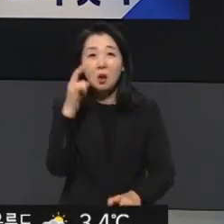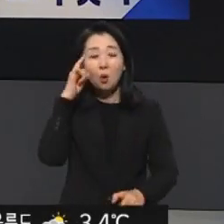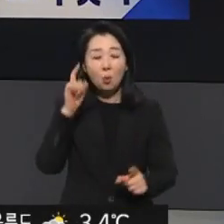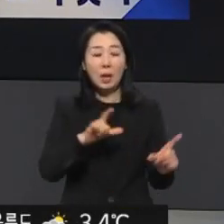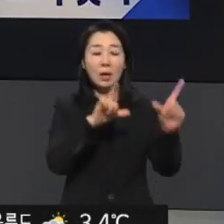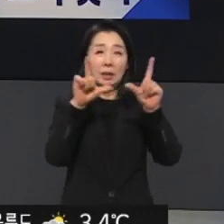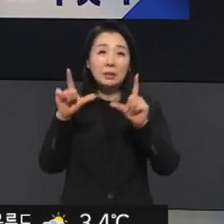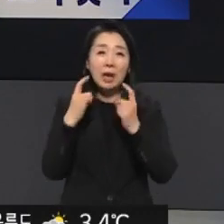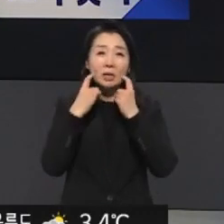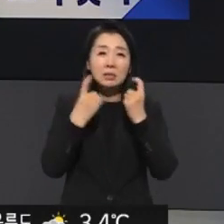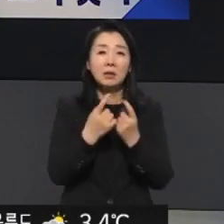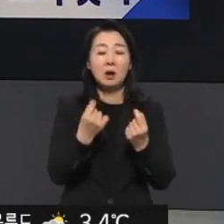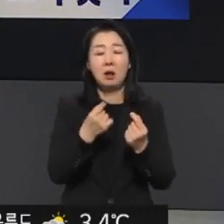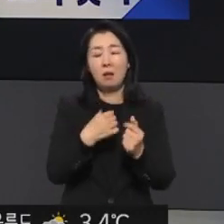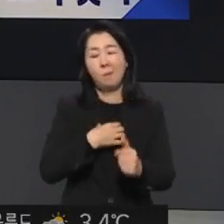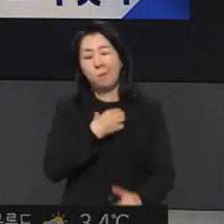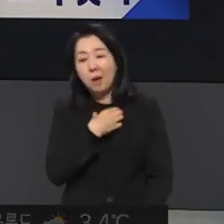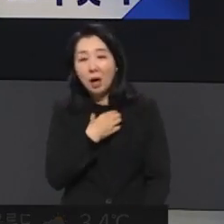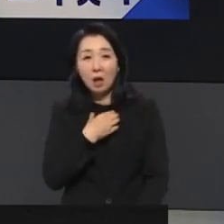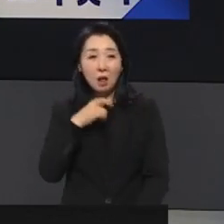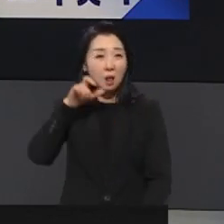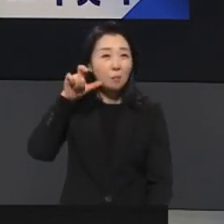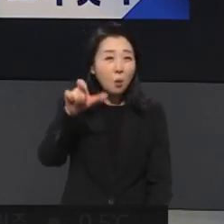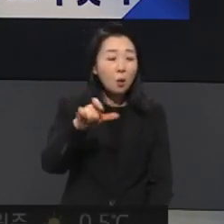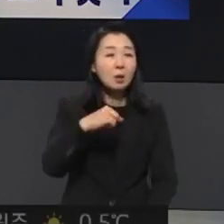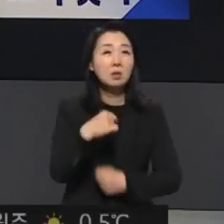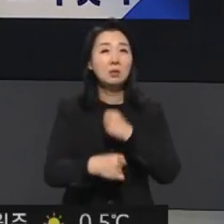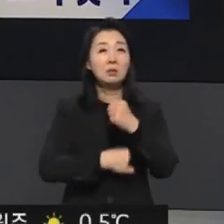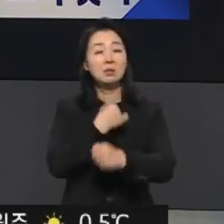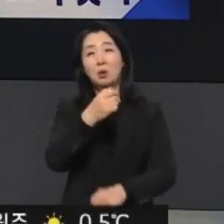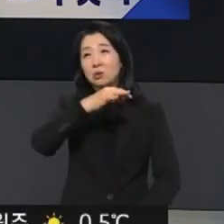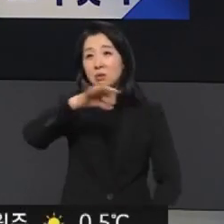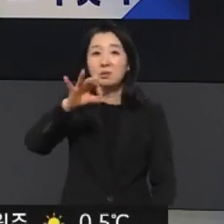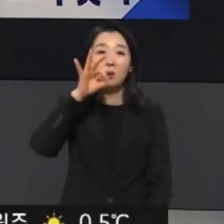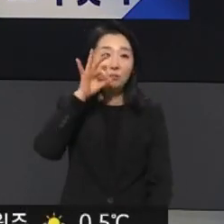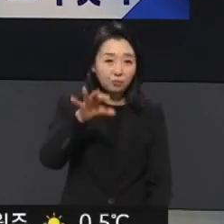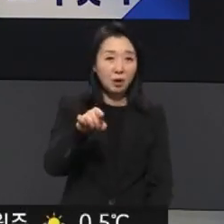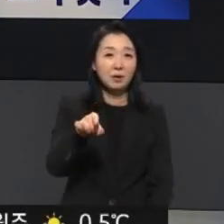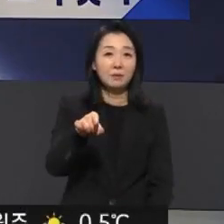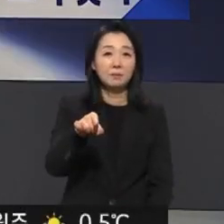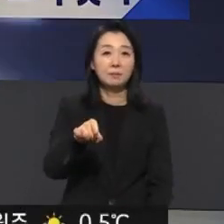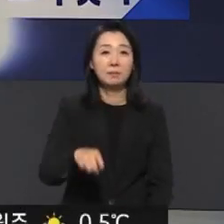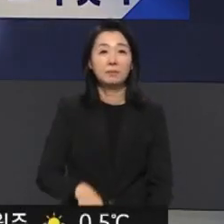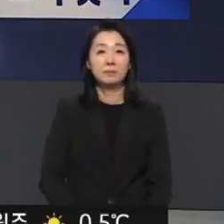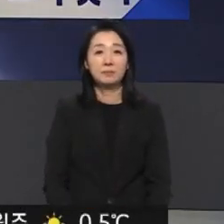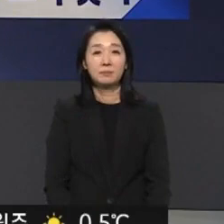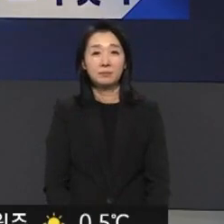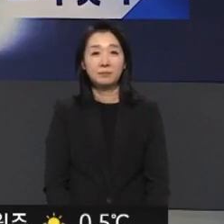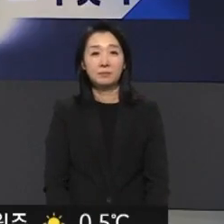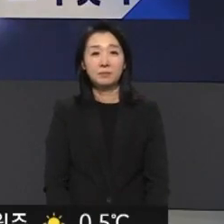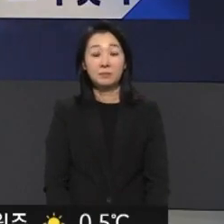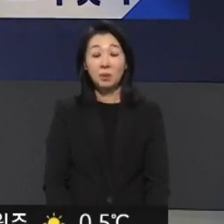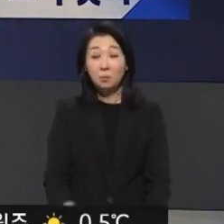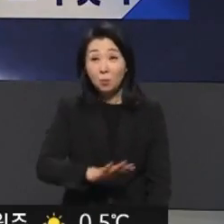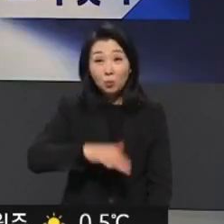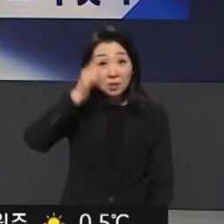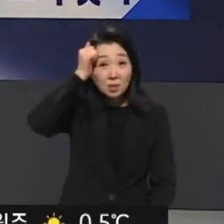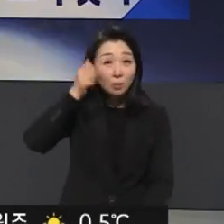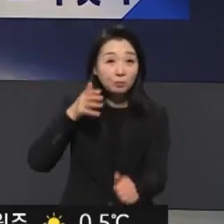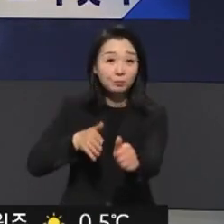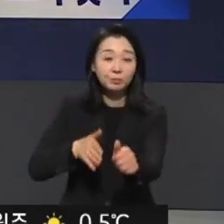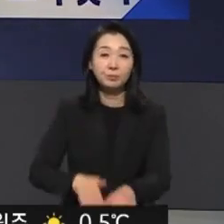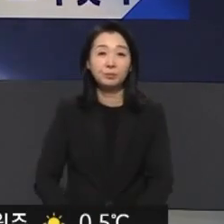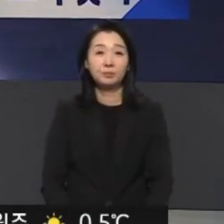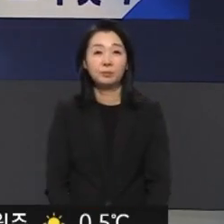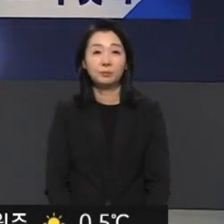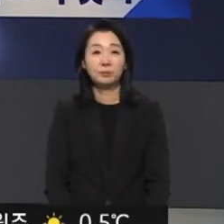관련 내용이거나 혐오 표현에는 표현의 자유를 마냥 인정할 수 없다는 법원의 판결 취지 다들 명심하셨으면